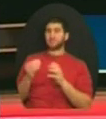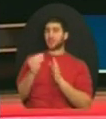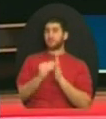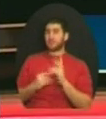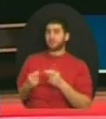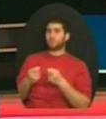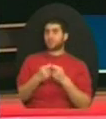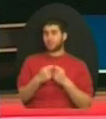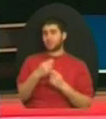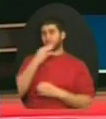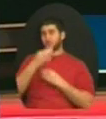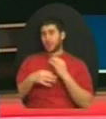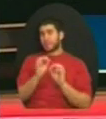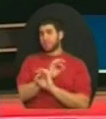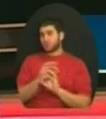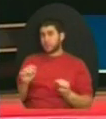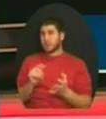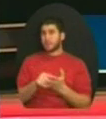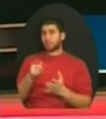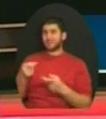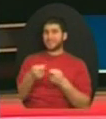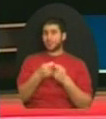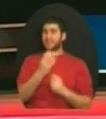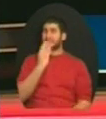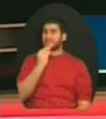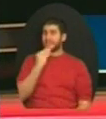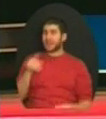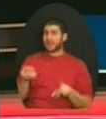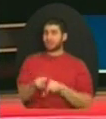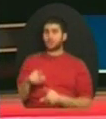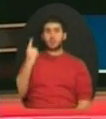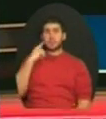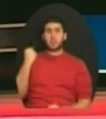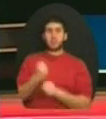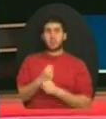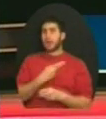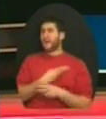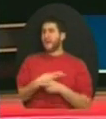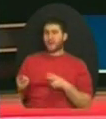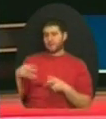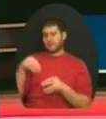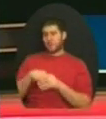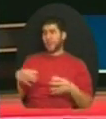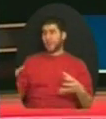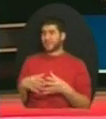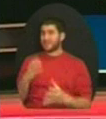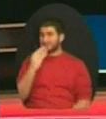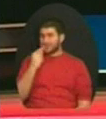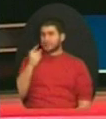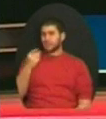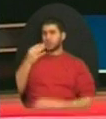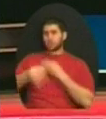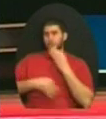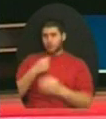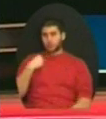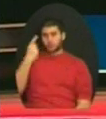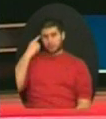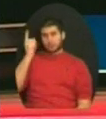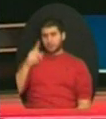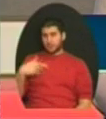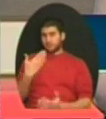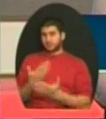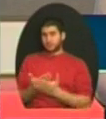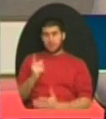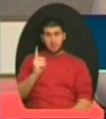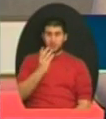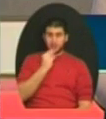משותפת, שאלה מצוינת, מכיוון שזה ארגון ישראלי כמו ששמעת, שפועל אך ורק בתוך החברה הישראלית, זו שאלה, אבל אני חושבת שצריך להציע. מה, הם לא